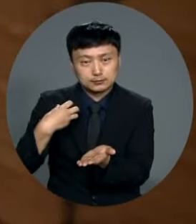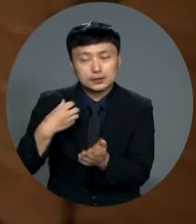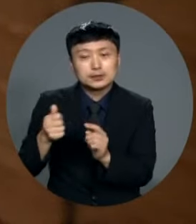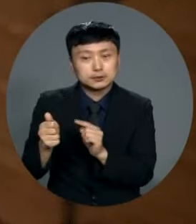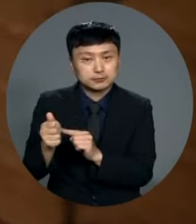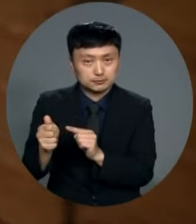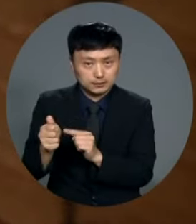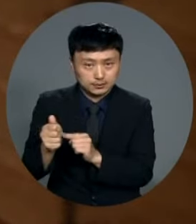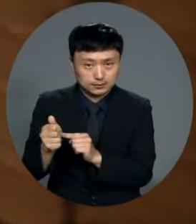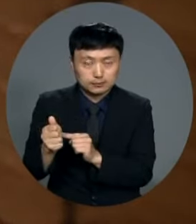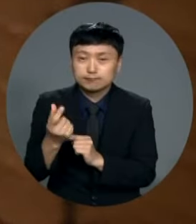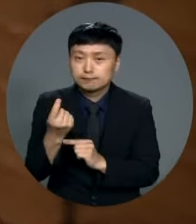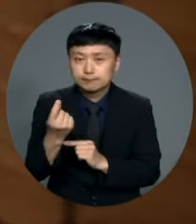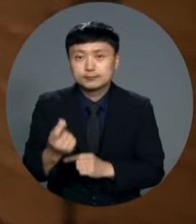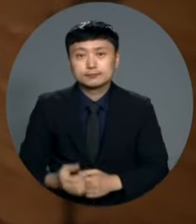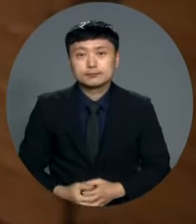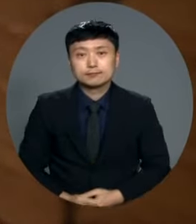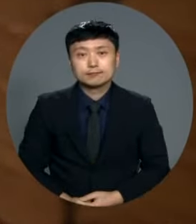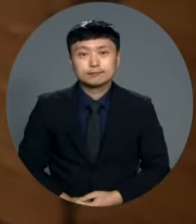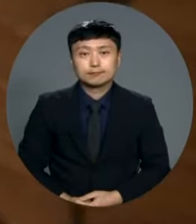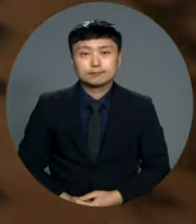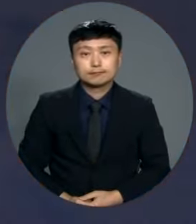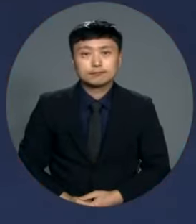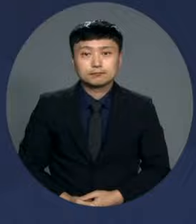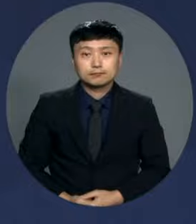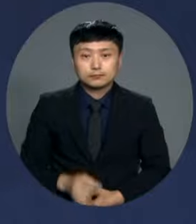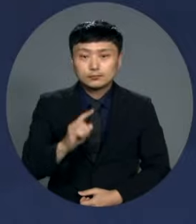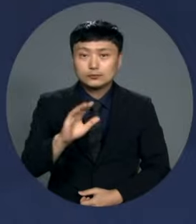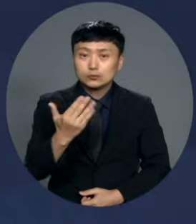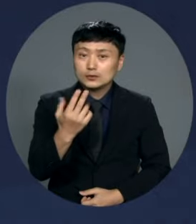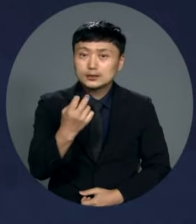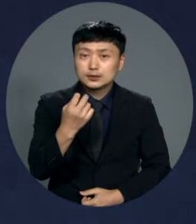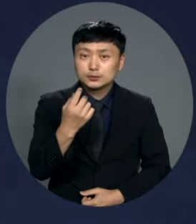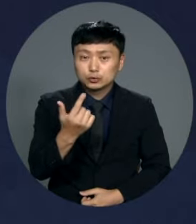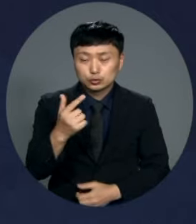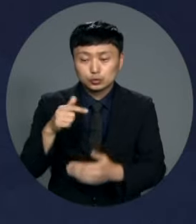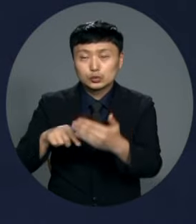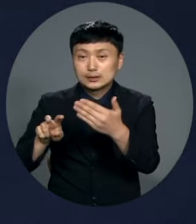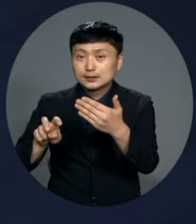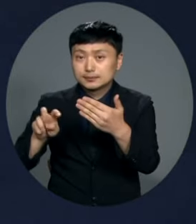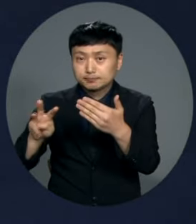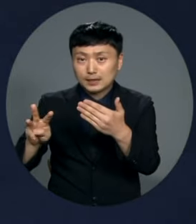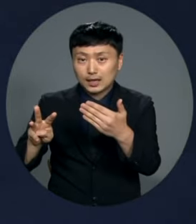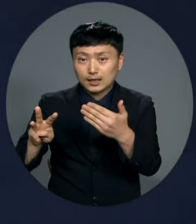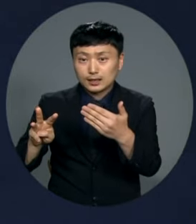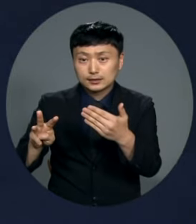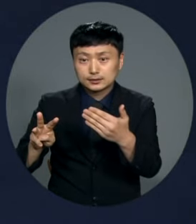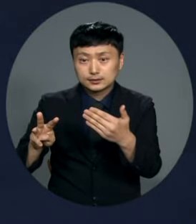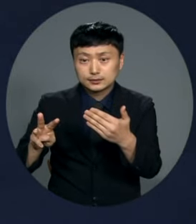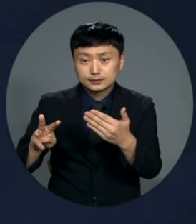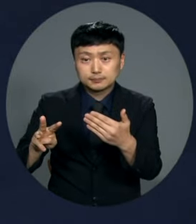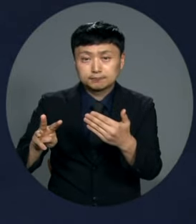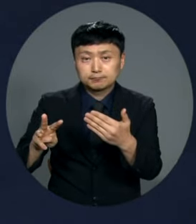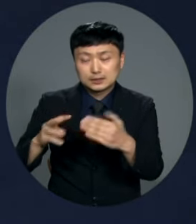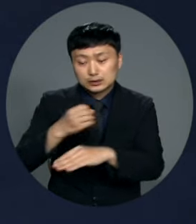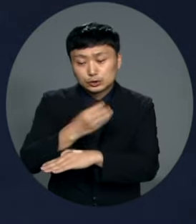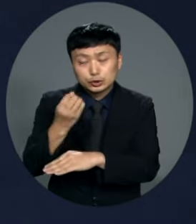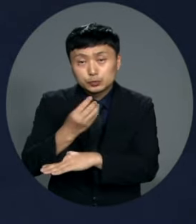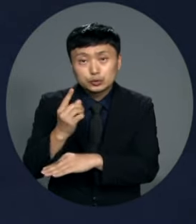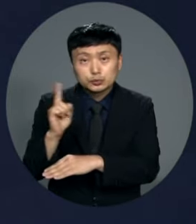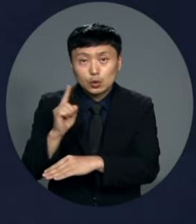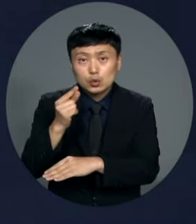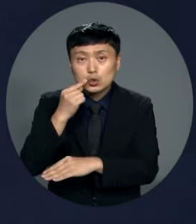구도 시계 지로로 추정되고 있습니다 1926년 9월 23일 발간된 메일 신보도 일본